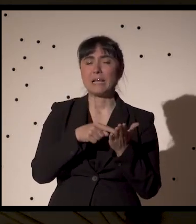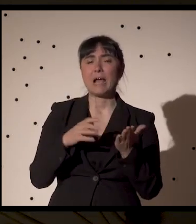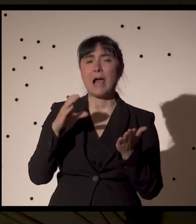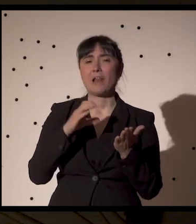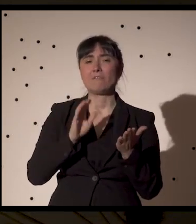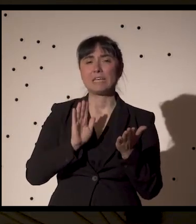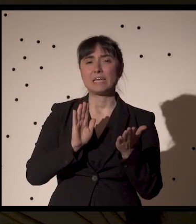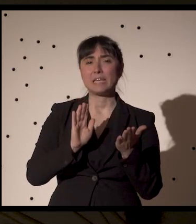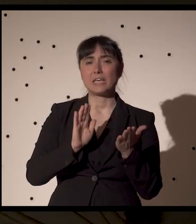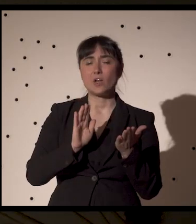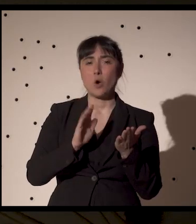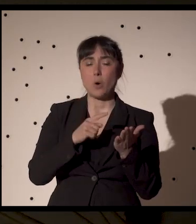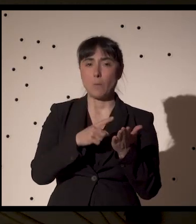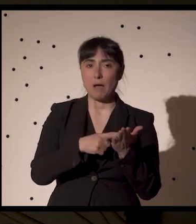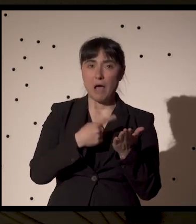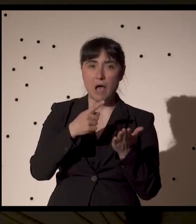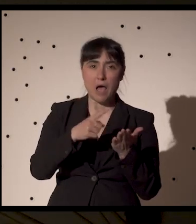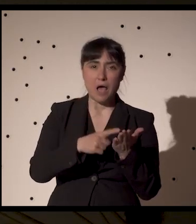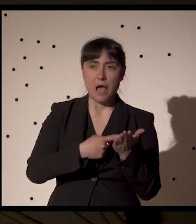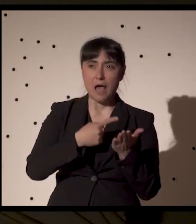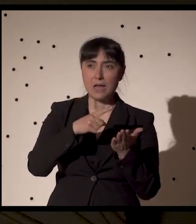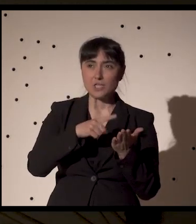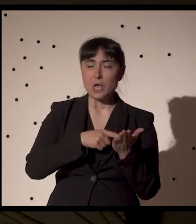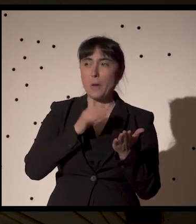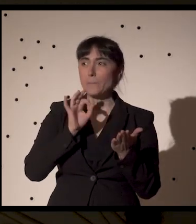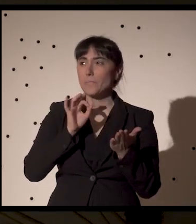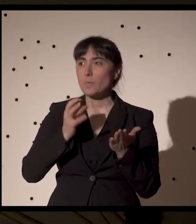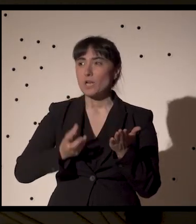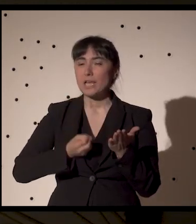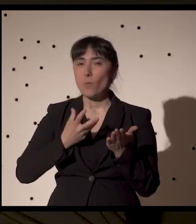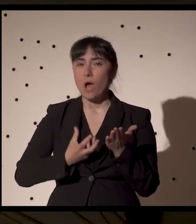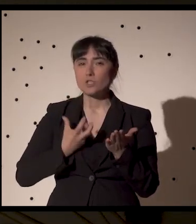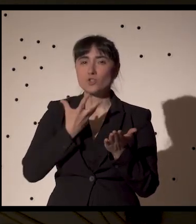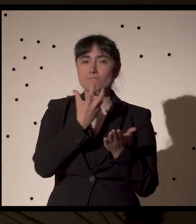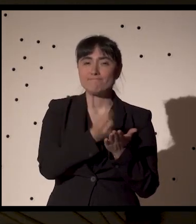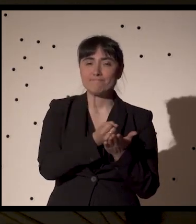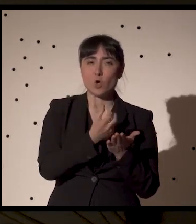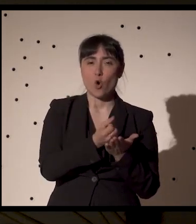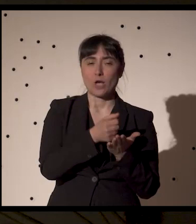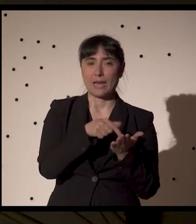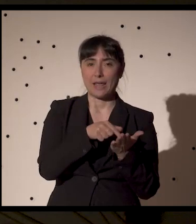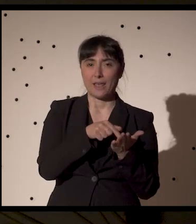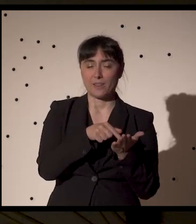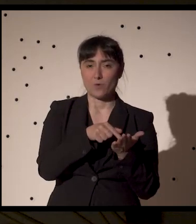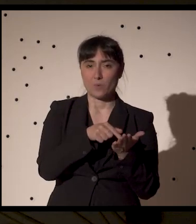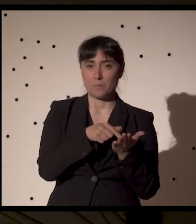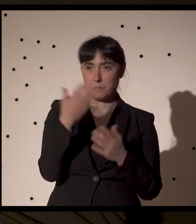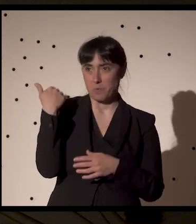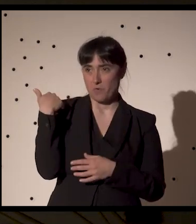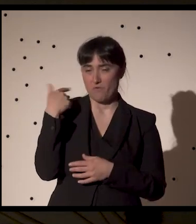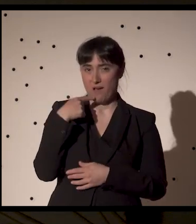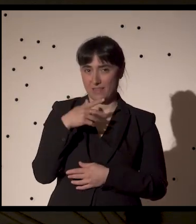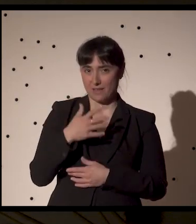dei modi di articolazione di quella fisicità del linguaggio di cui parlavo il percorso intorno alle pagine